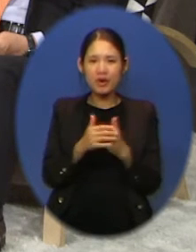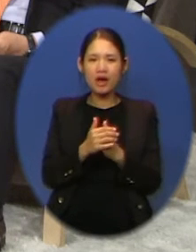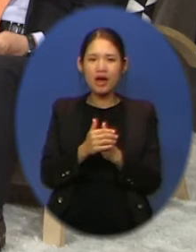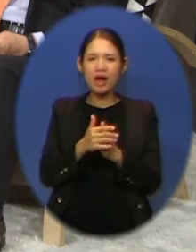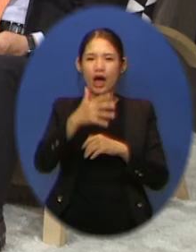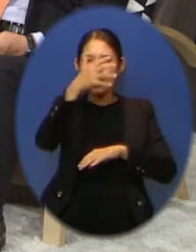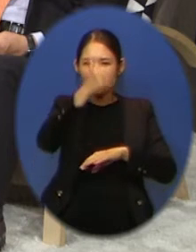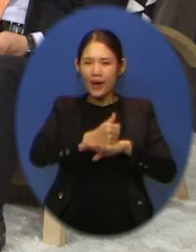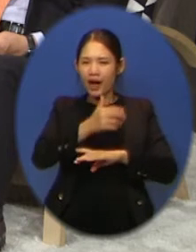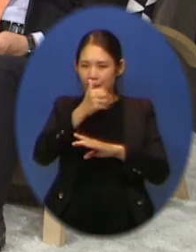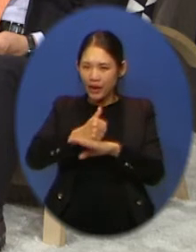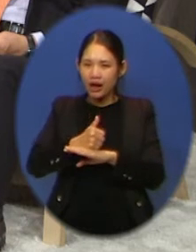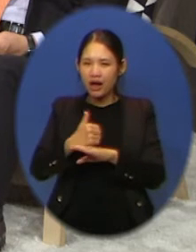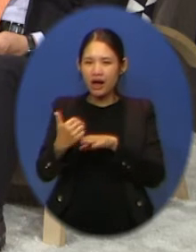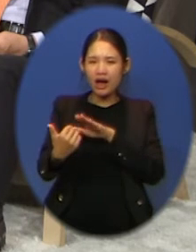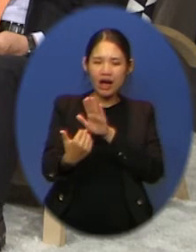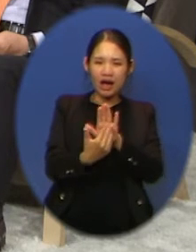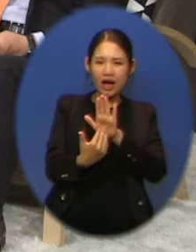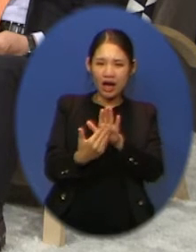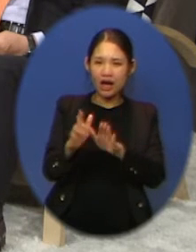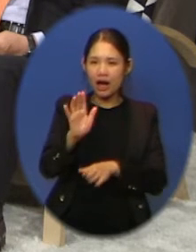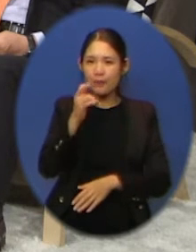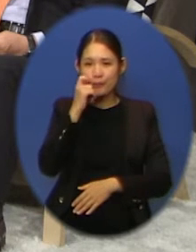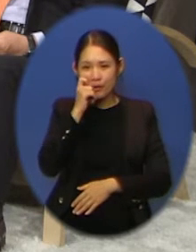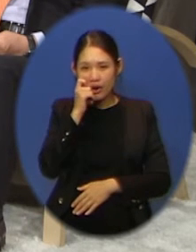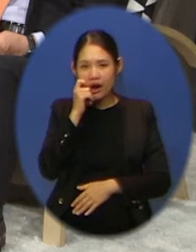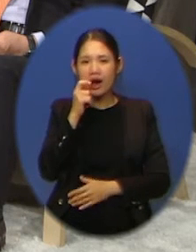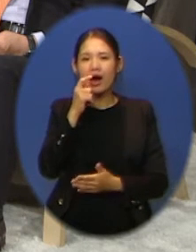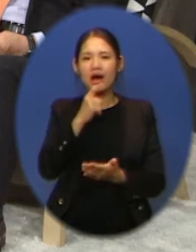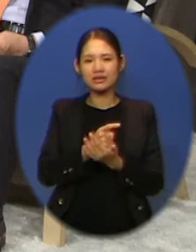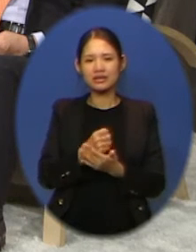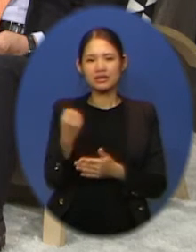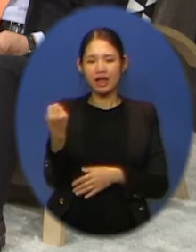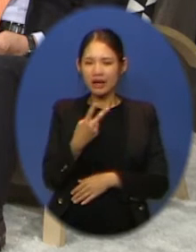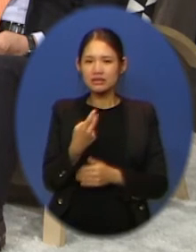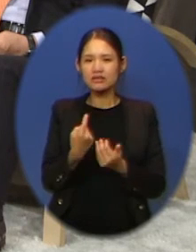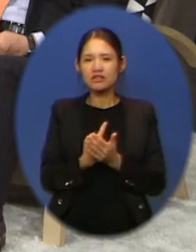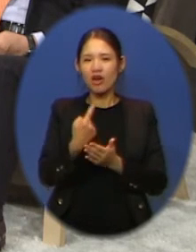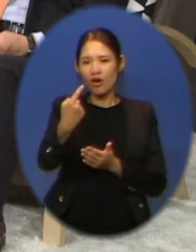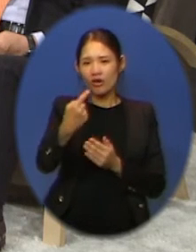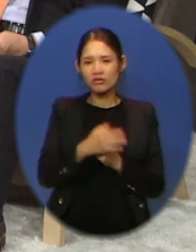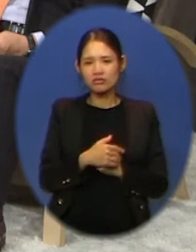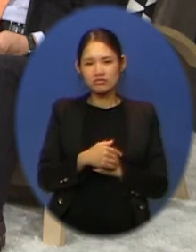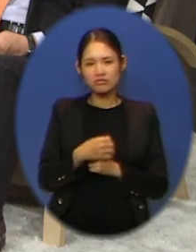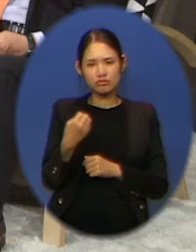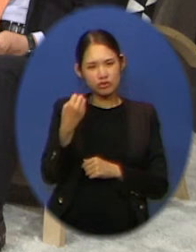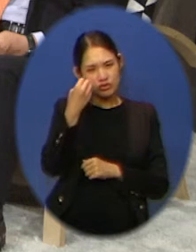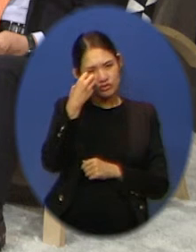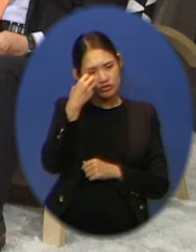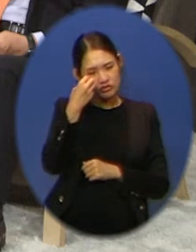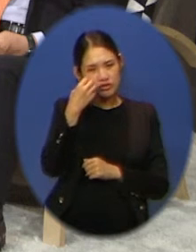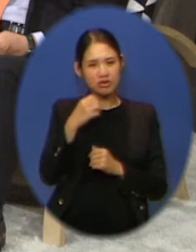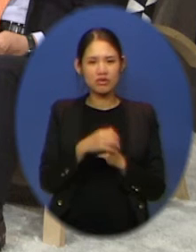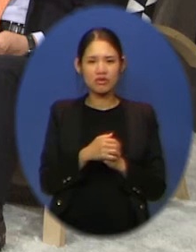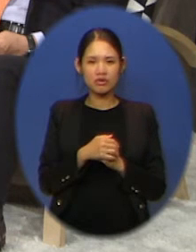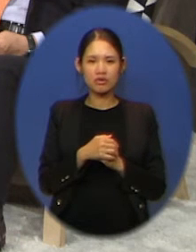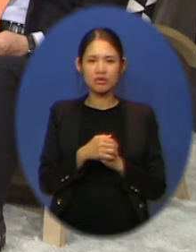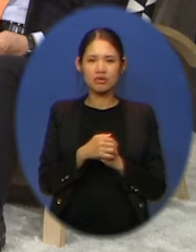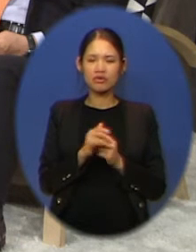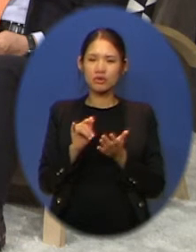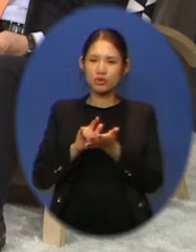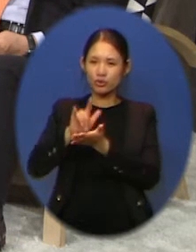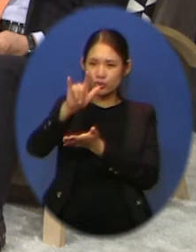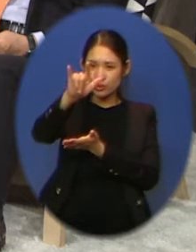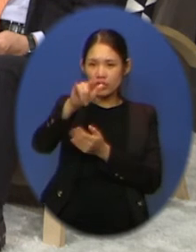파티까지 이제 할 텐데 못 간다. 그 떠나면서 다시는 그런데 이상하게도 간 지 한 달쯤